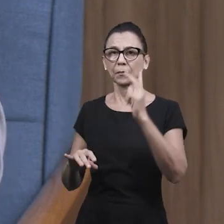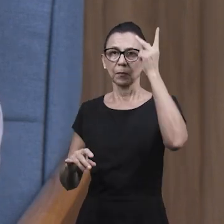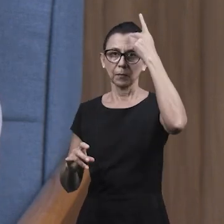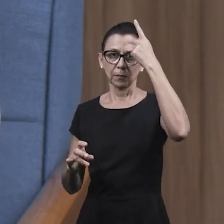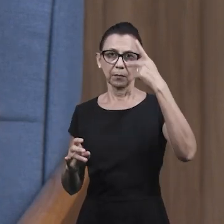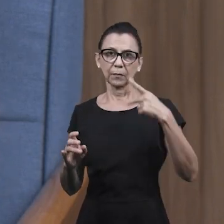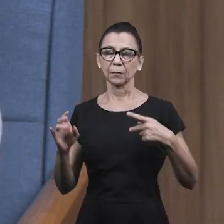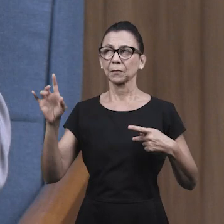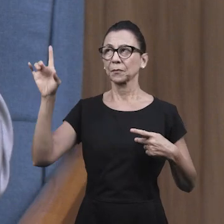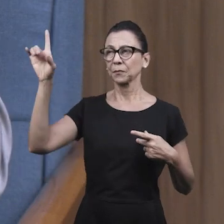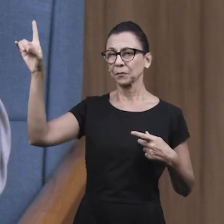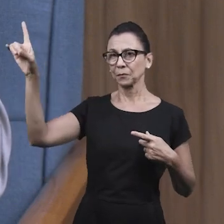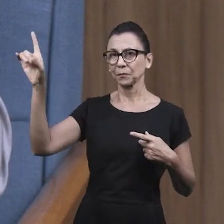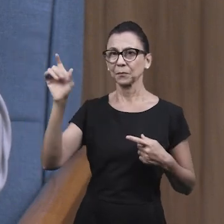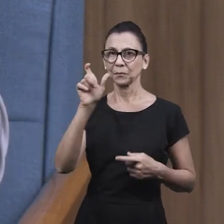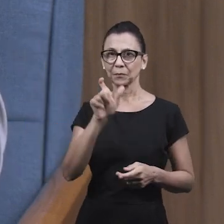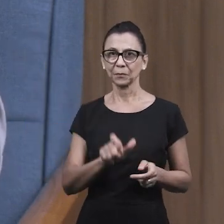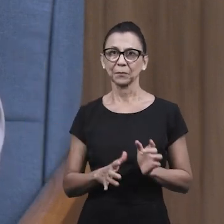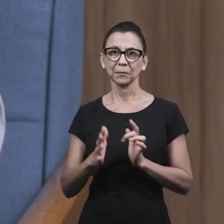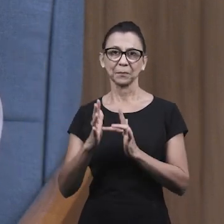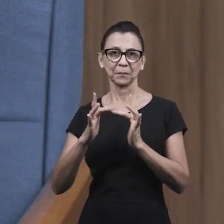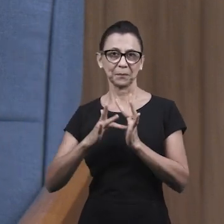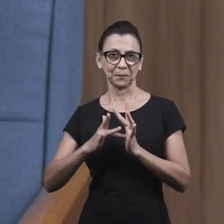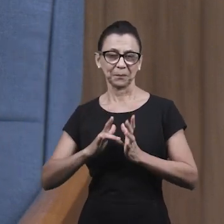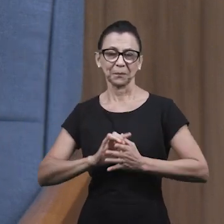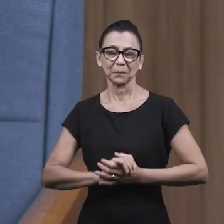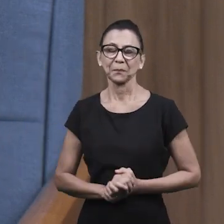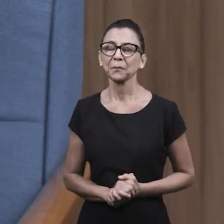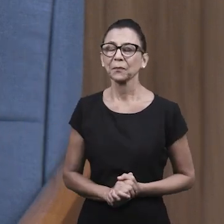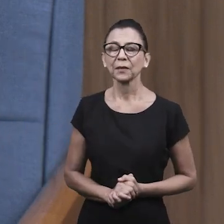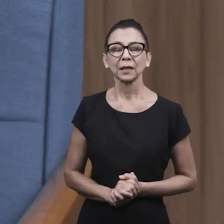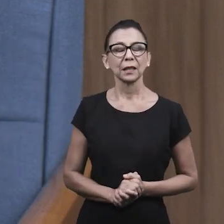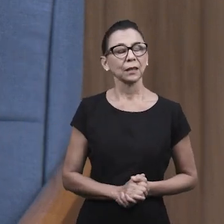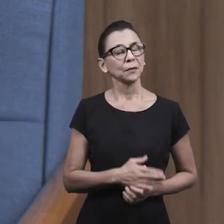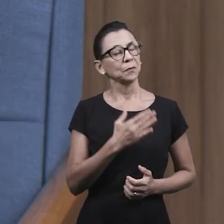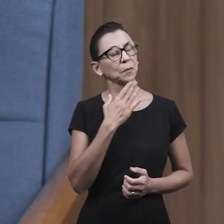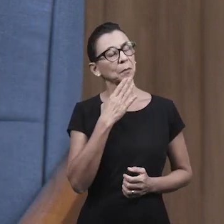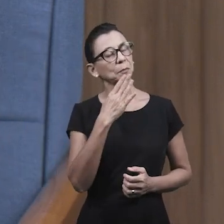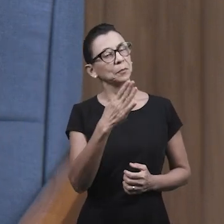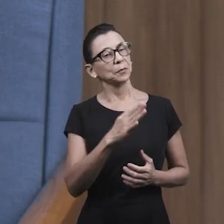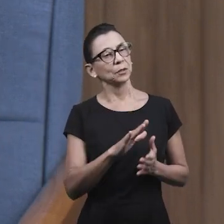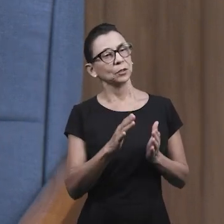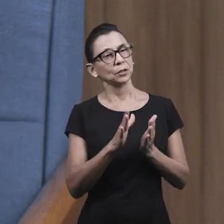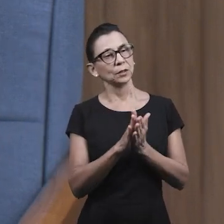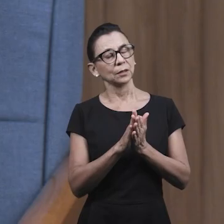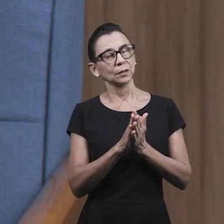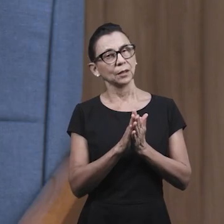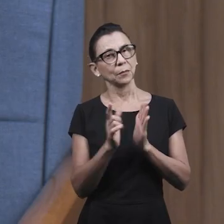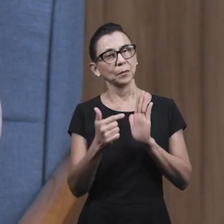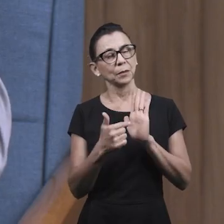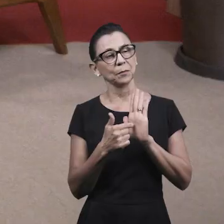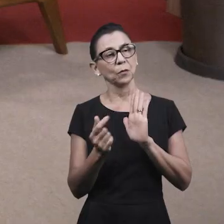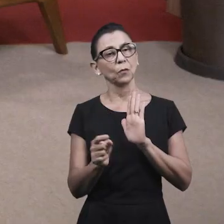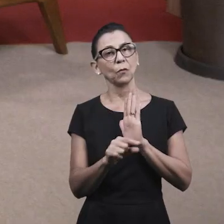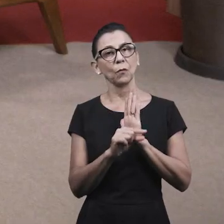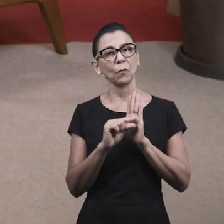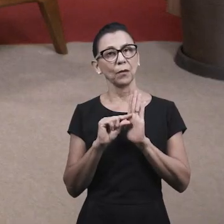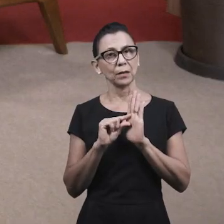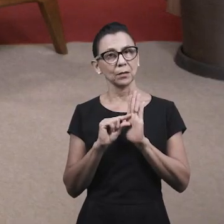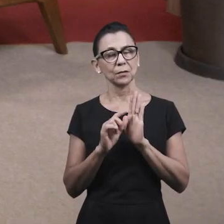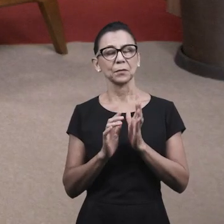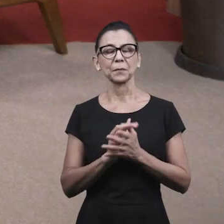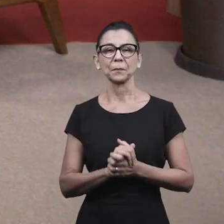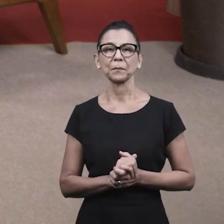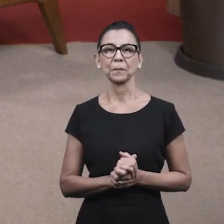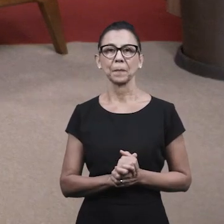la thématique Jésus, le seul médiateur. Ça, c'est la thématique que nous aborderons. Et pour parler ici avec le pasteur Daniel Moreira de Sérgio